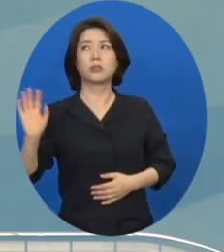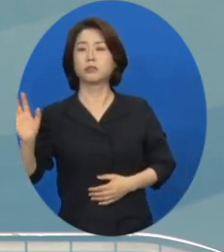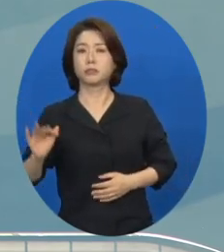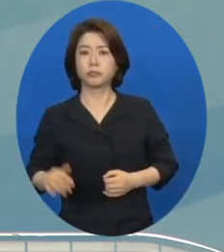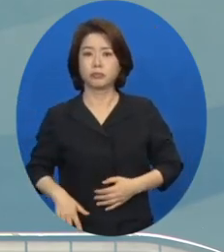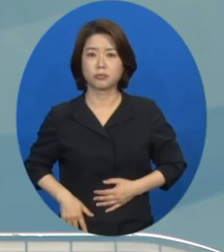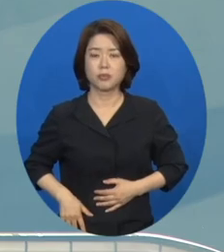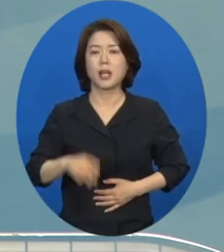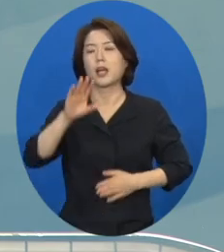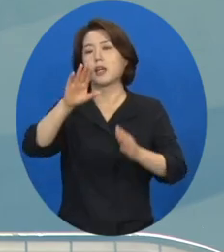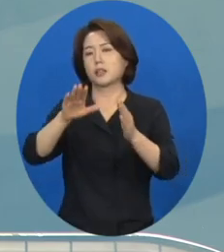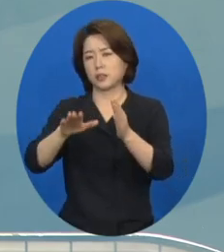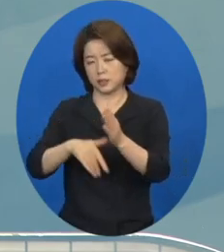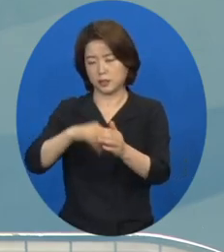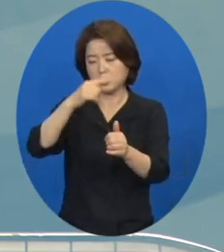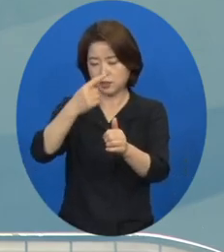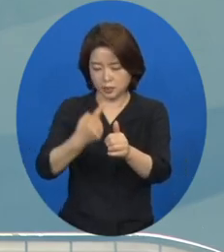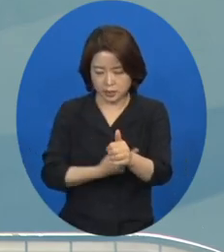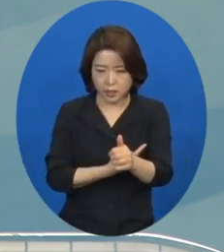사탄이 가룟유다 속에 들어갑니다.